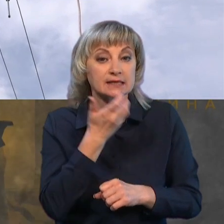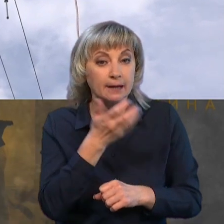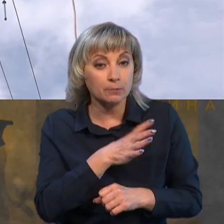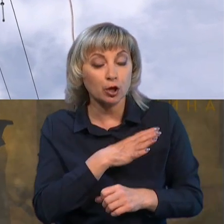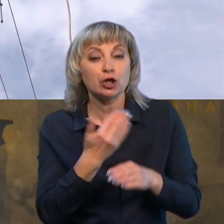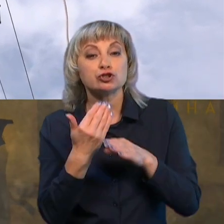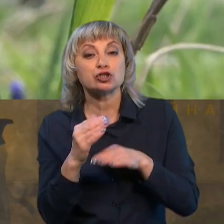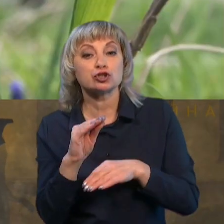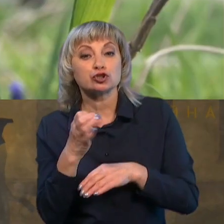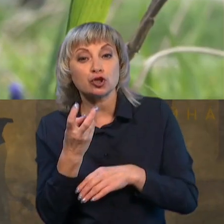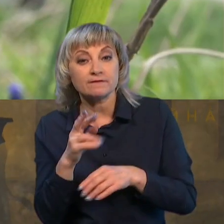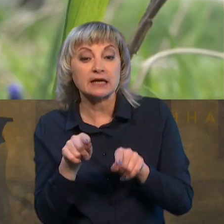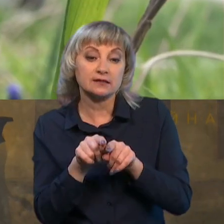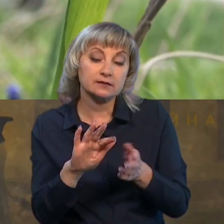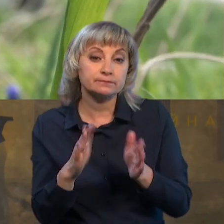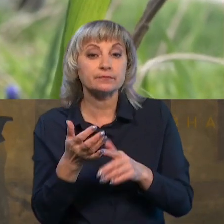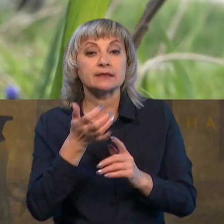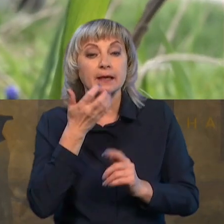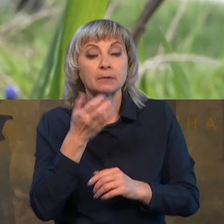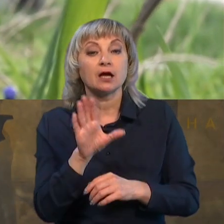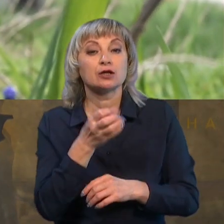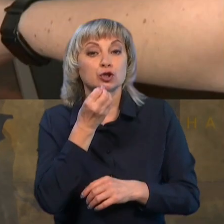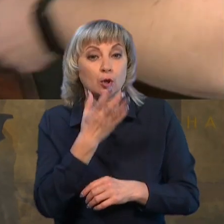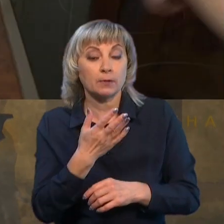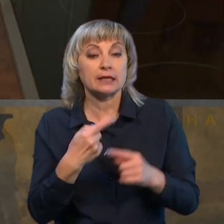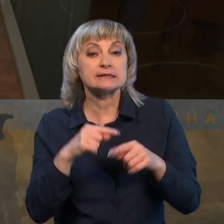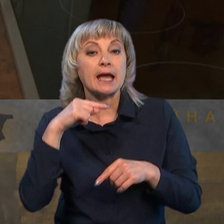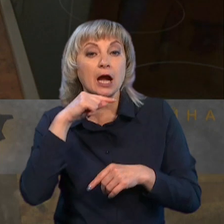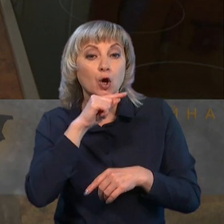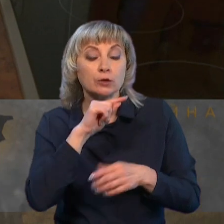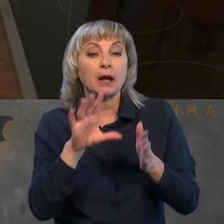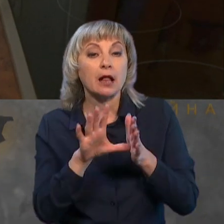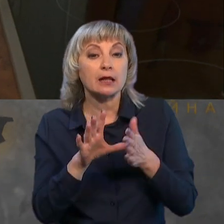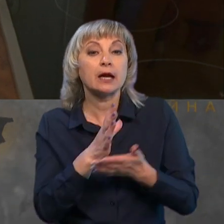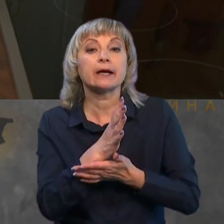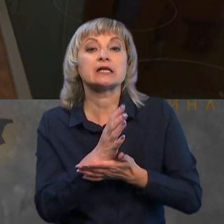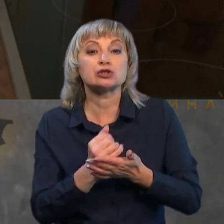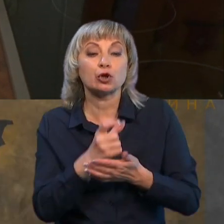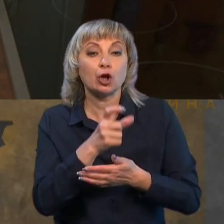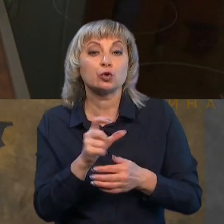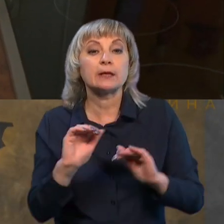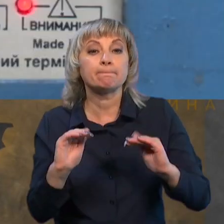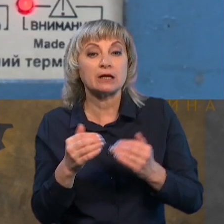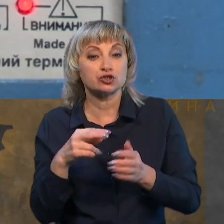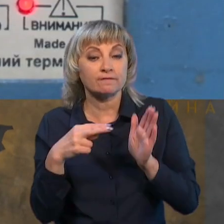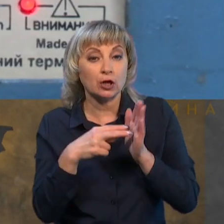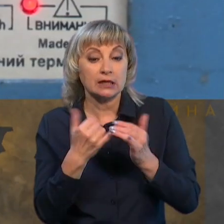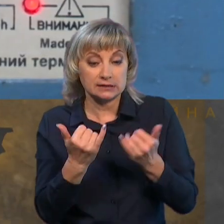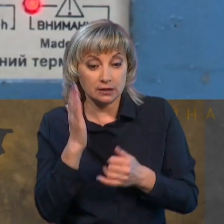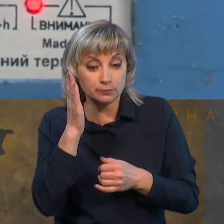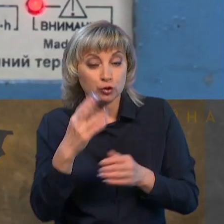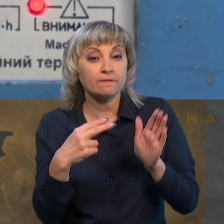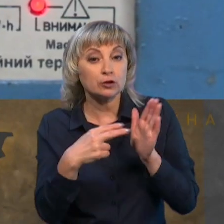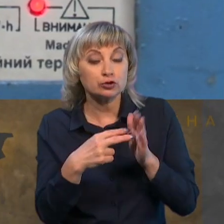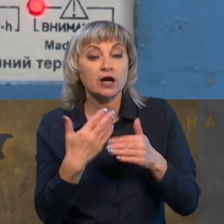частина жовтня така тепла. Да? Тобто все це добре, тому що це економія електроенергії, ресурсу, люди менше включають. Але зараз от будуть включати, вже я вам скажу.